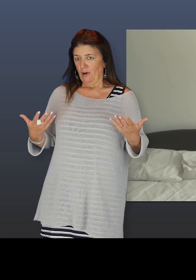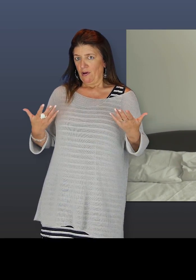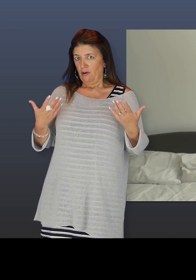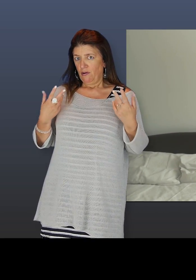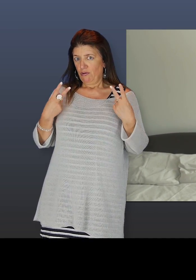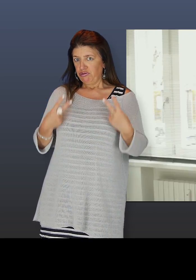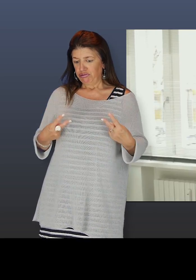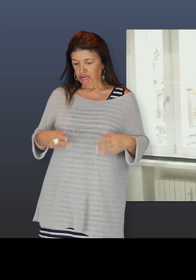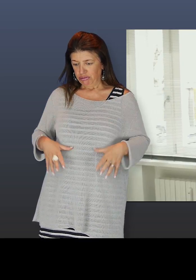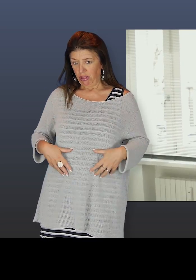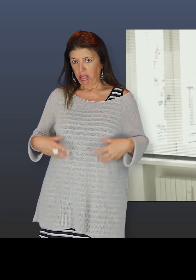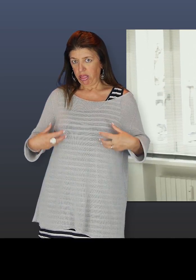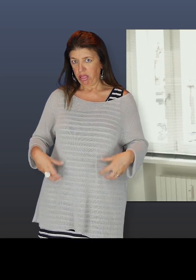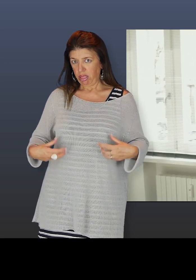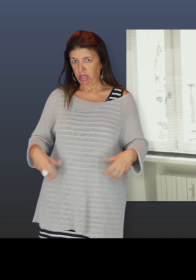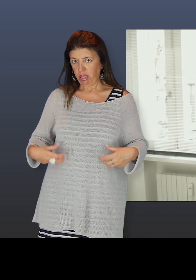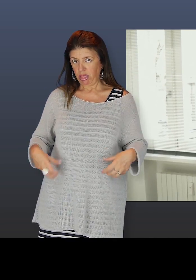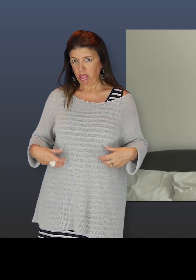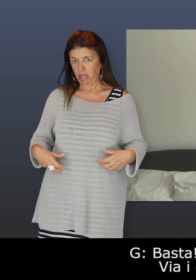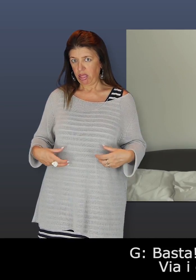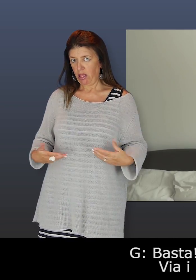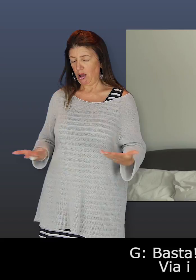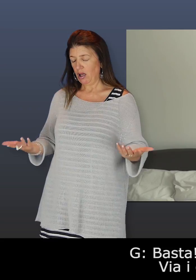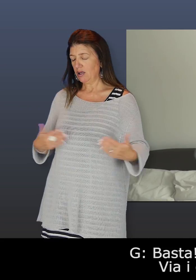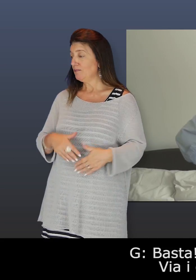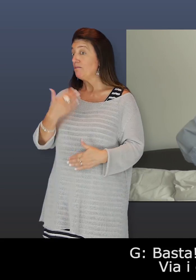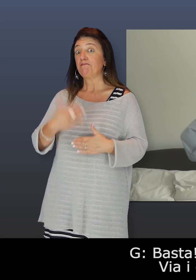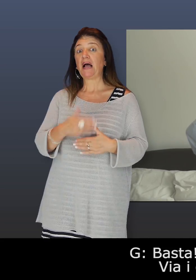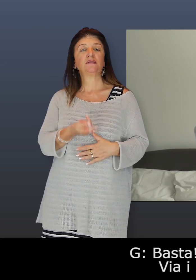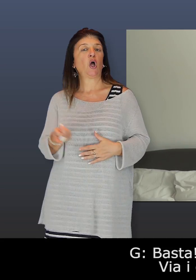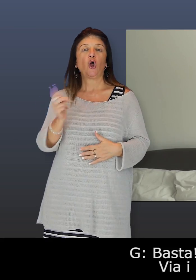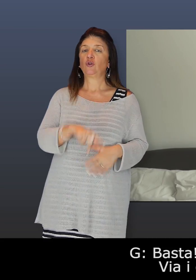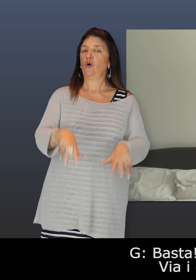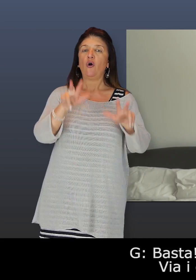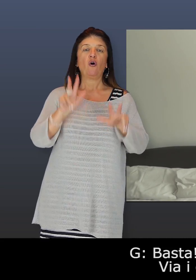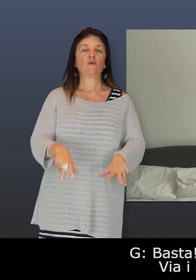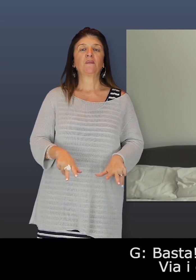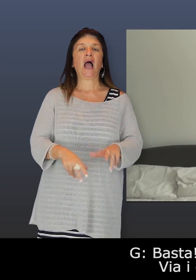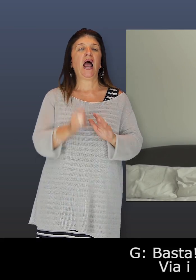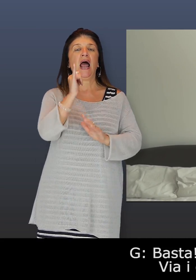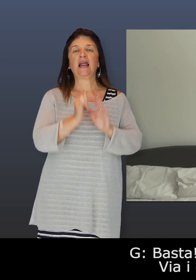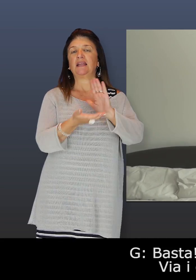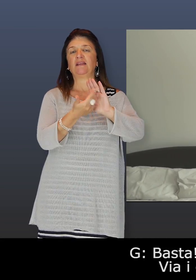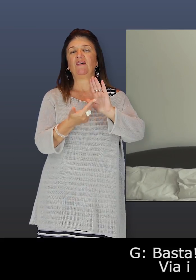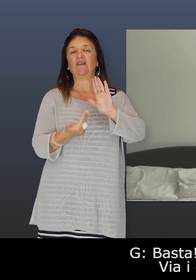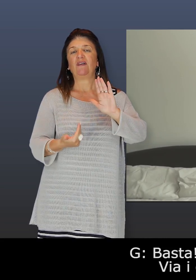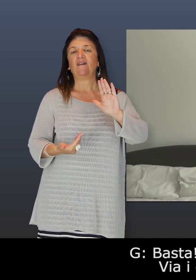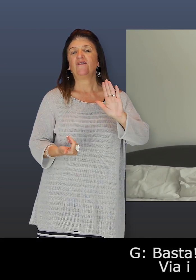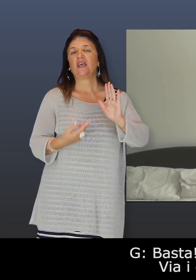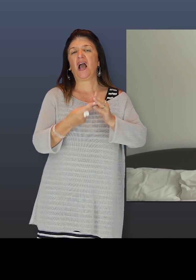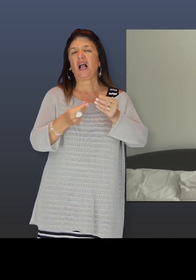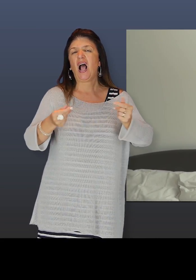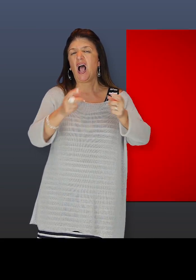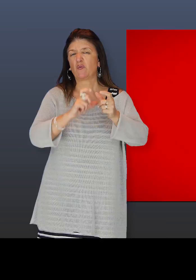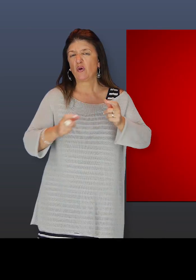Sono flaccido. Giovanni si sta specchiando. Basta, da domani mi metto a dieta. Via i carboidrati, pane,